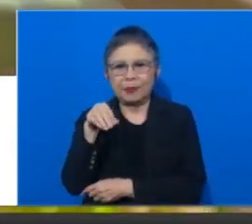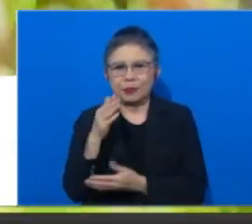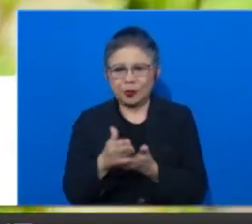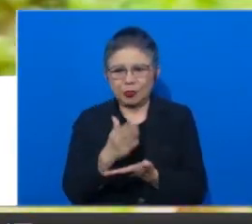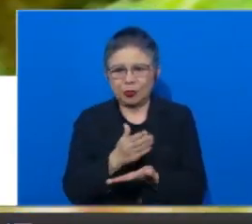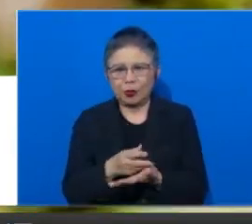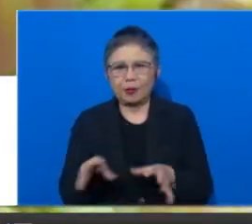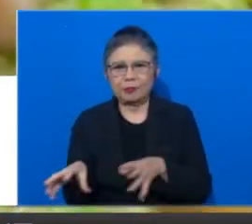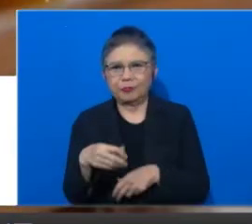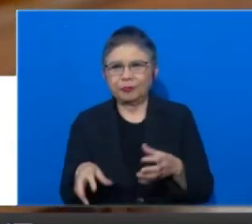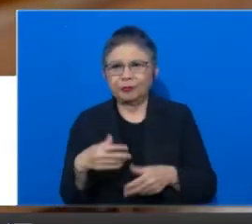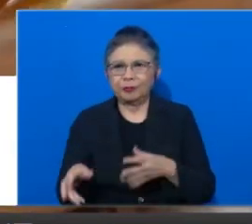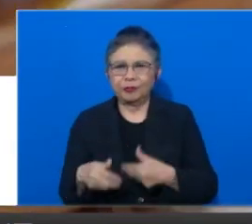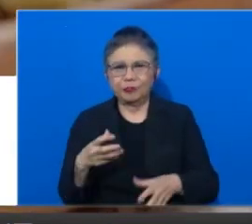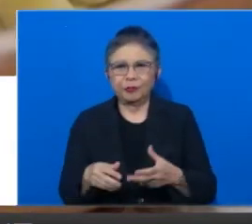dadu.